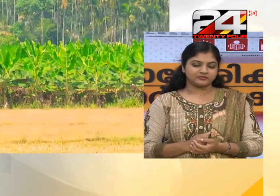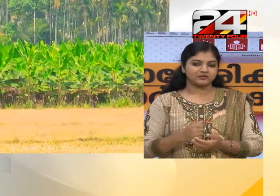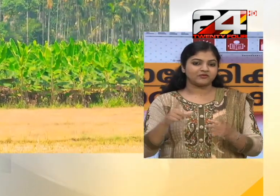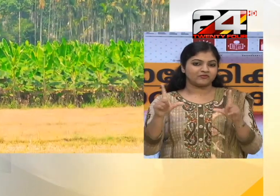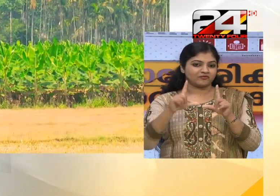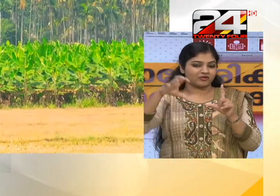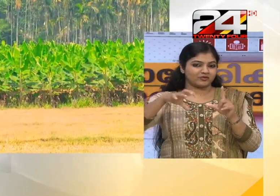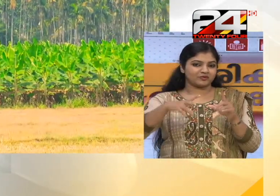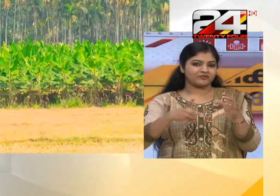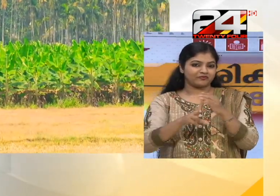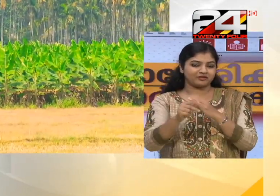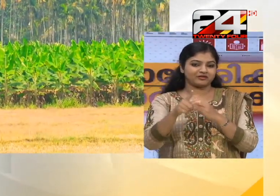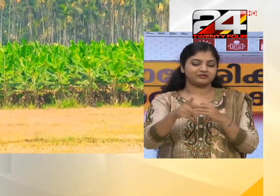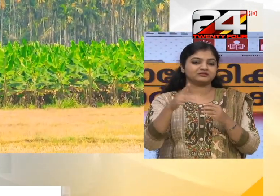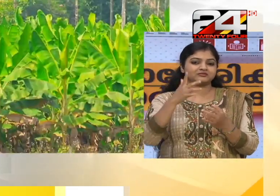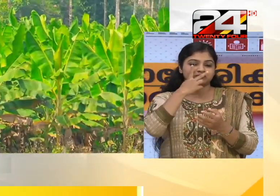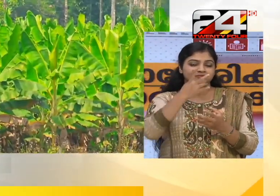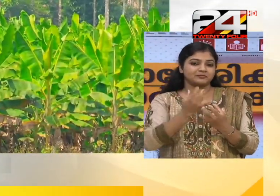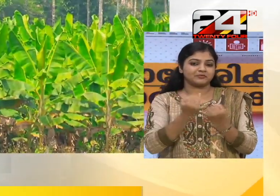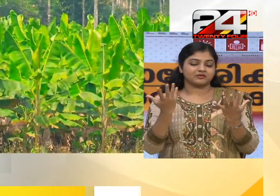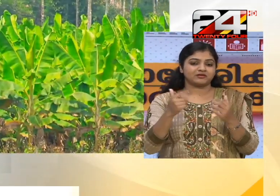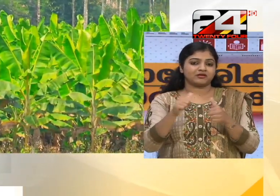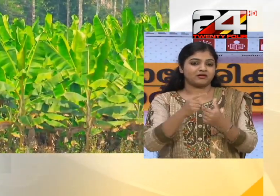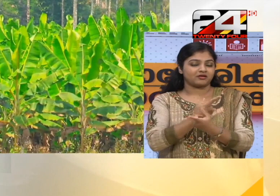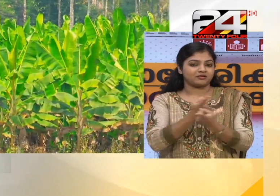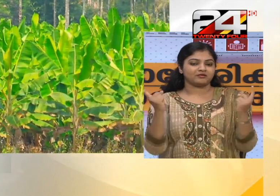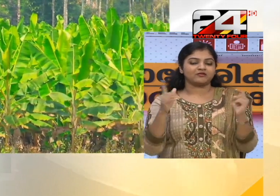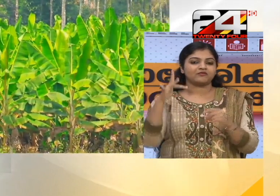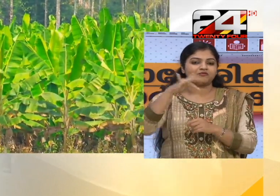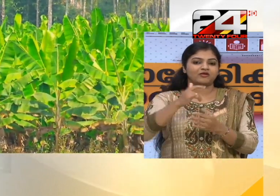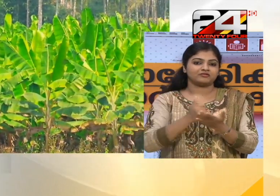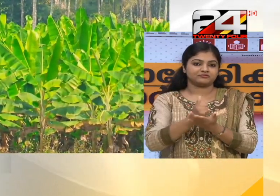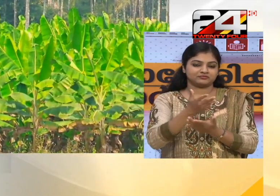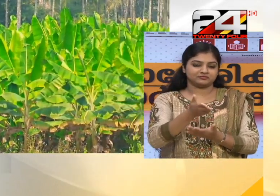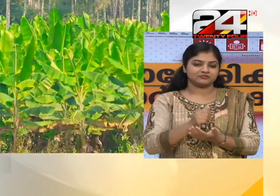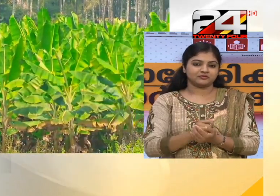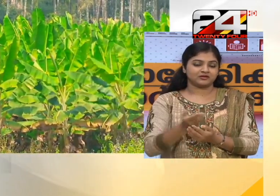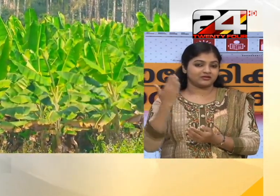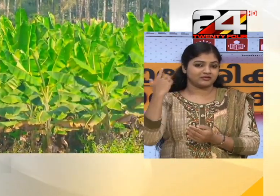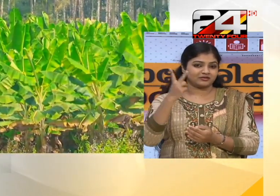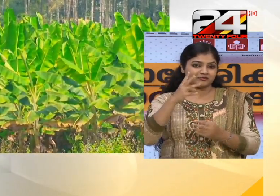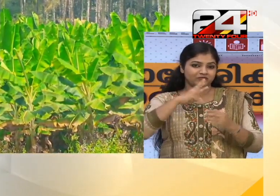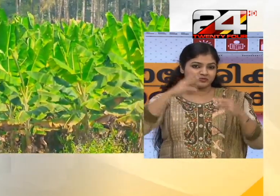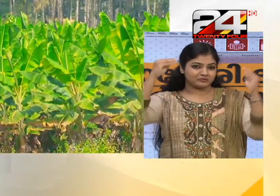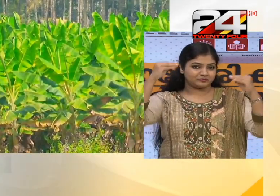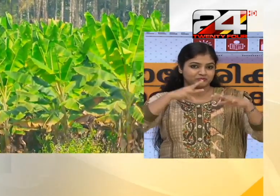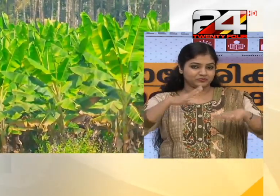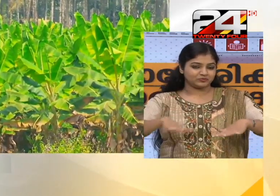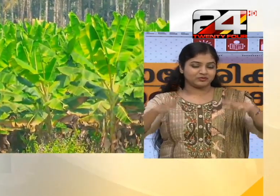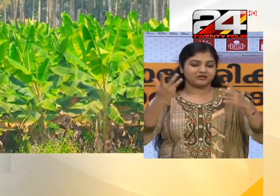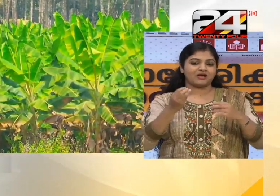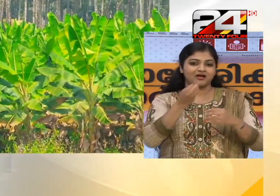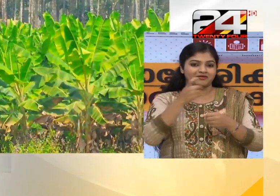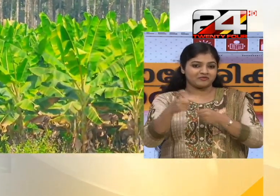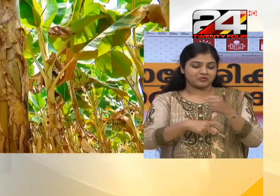വയനാടിന്റെ ഉൾനാടൻ ഗ്രാമങ്ങളിലെ പതിവ് കാഴ്ചയാണ് ഏക്കറുകളോളം പരന്നുകിടക്കുന്ന വാഴകൃഷിയിടങ്ങൾ. കഴിഞ്ഞ 2 പ്രളയകാലം നെൽകൃഷി ഉൾപ്പെടെയുള്ള പല വിളകളും